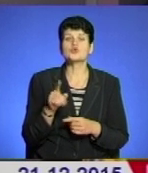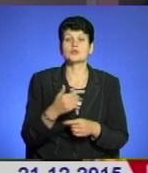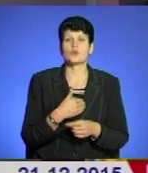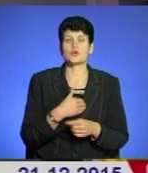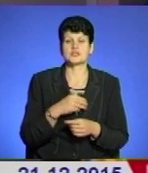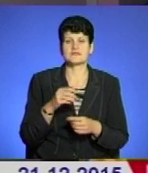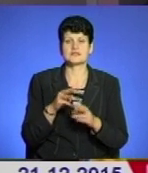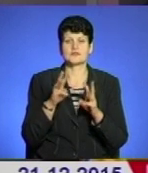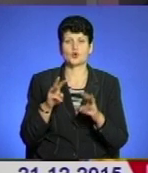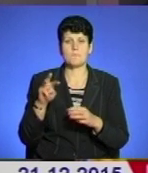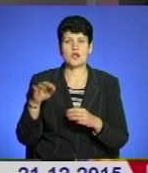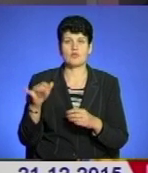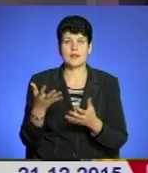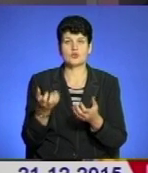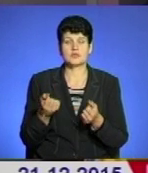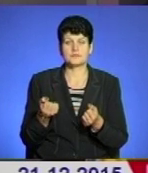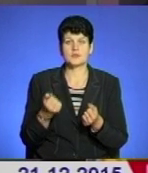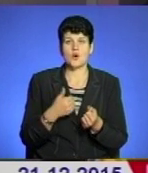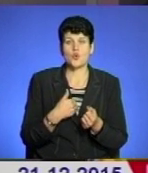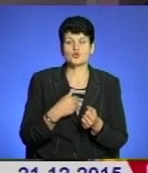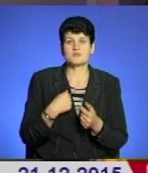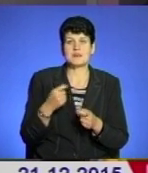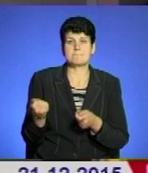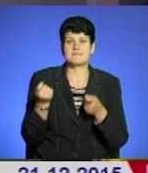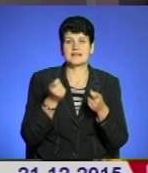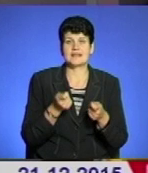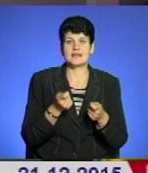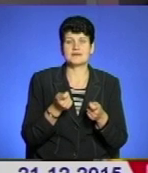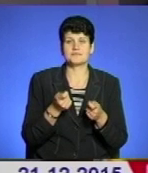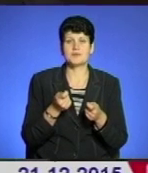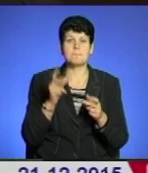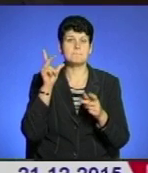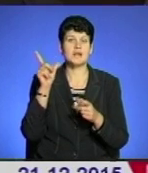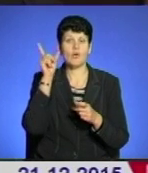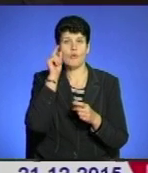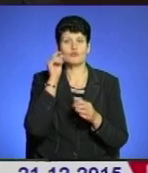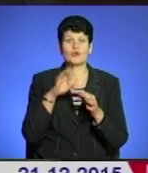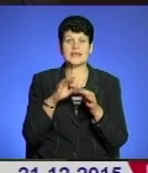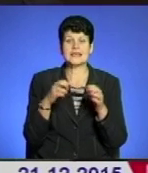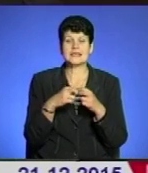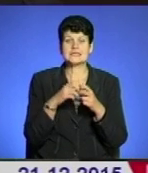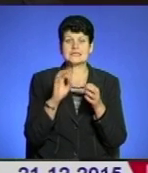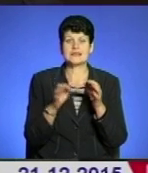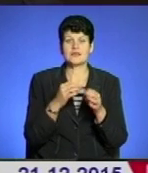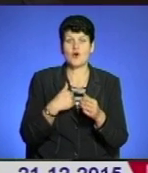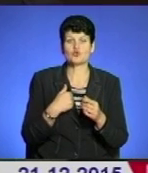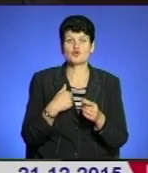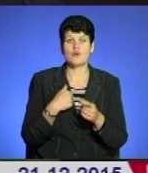Святого Миколая отримати? Я хочу, щоб мені Миколай приніс приколки і резинки. Іграшку, машинку на